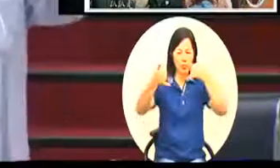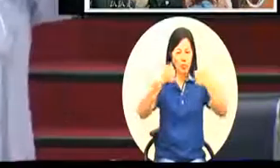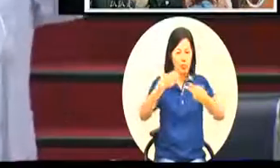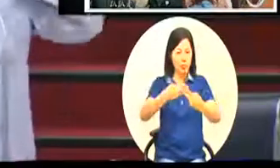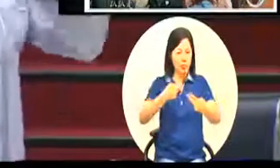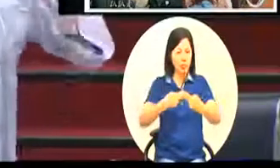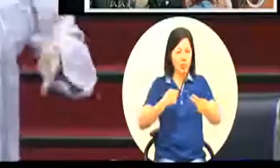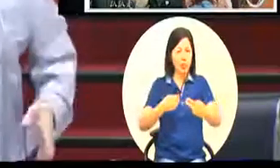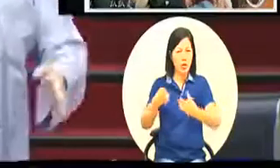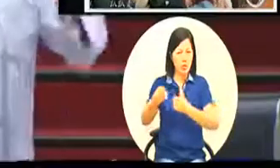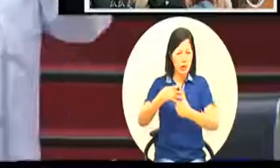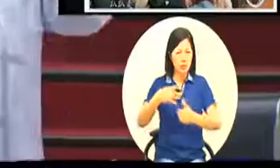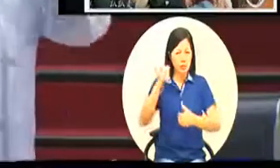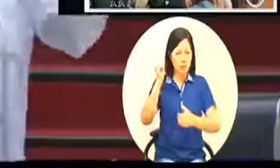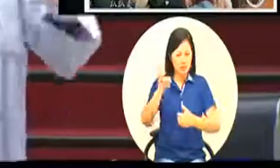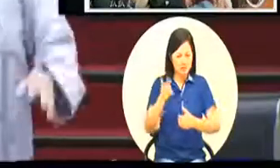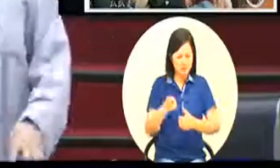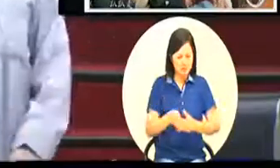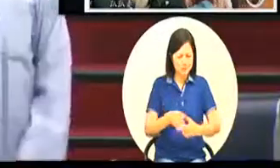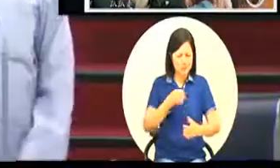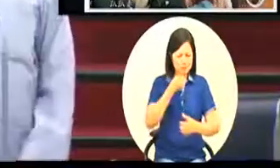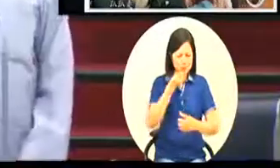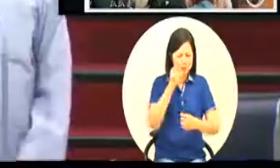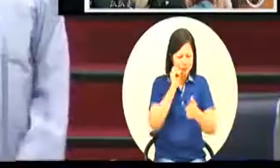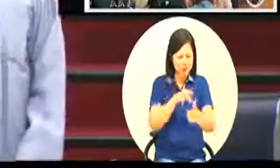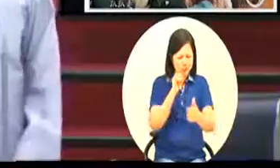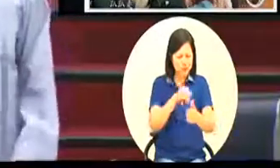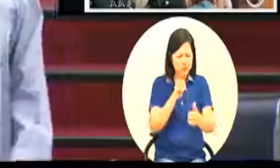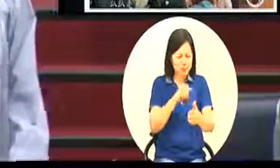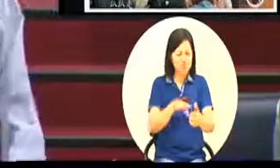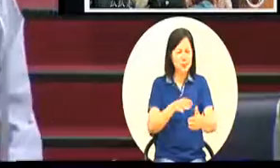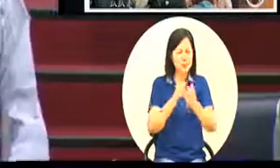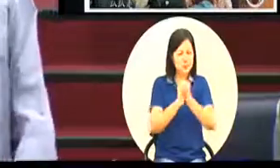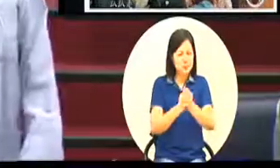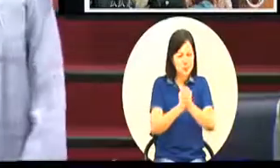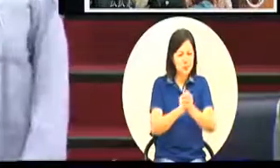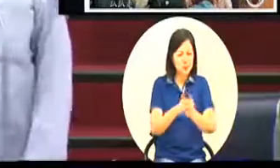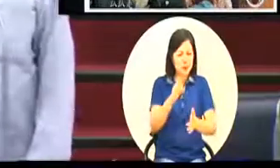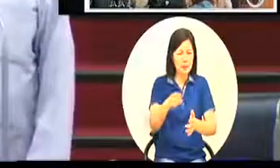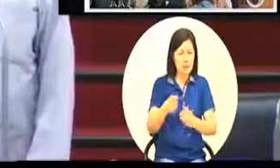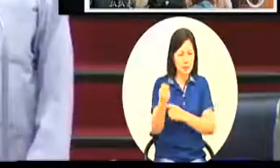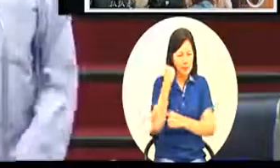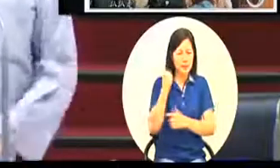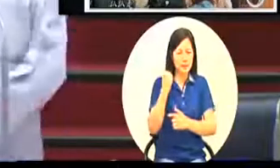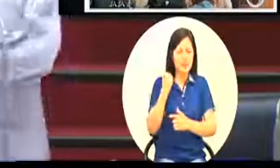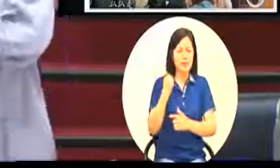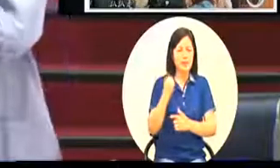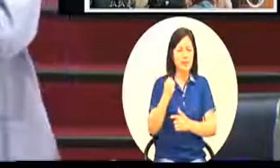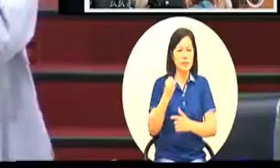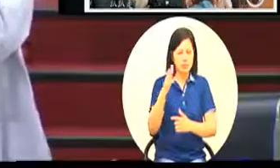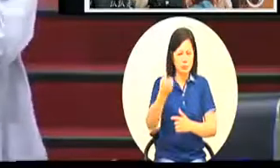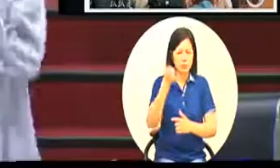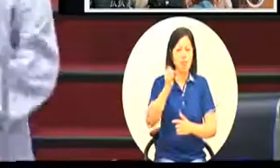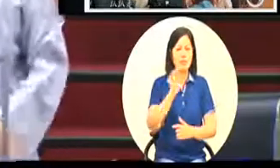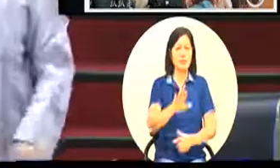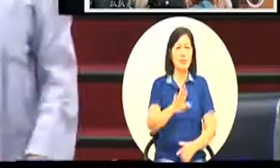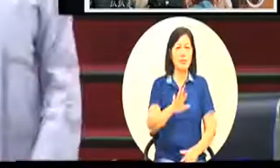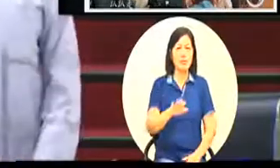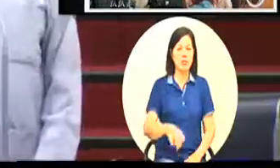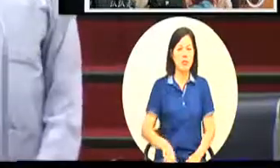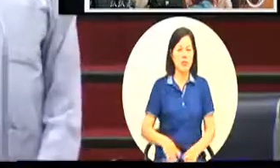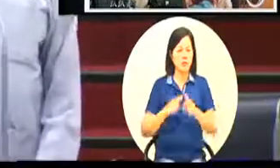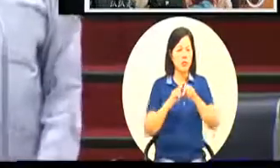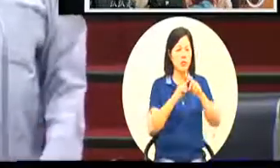过我得阁再三甲你国际啊拜托，你倒有够力，直接会到东京皇上